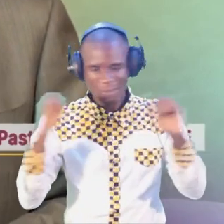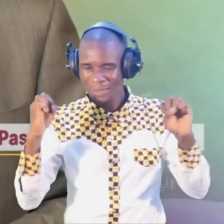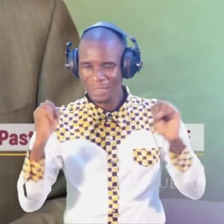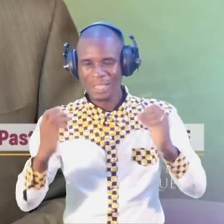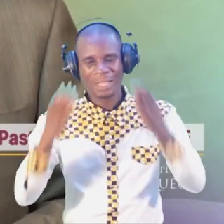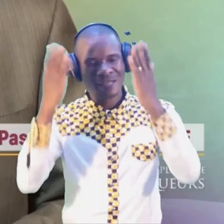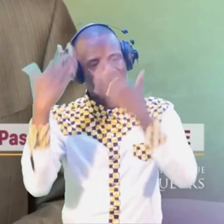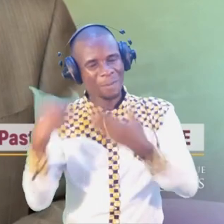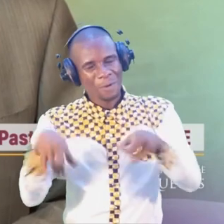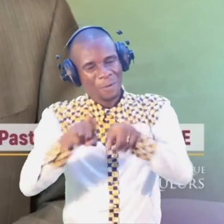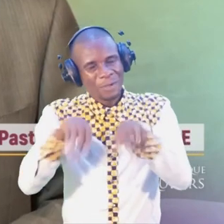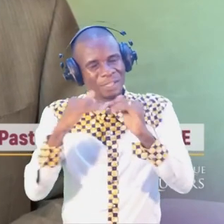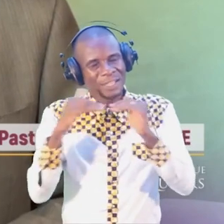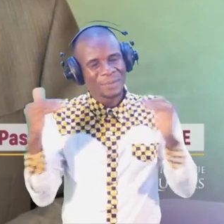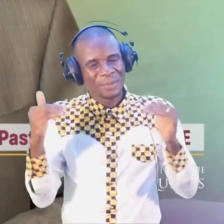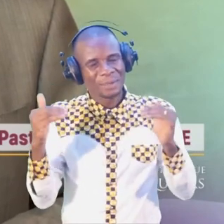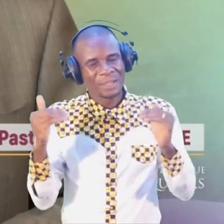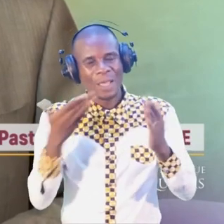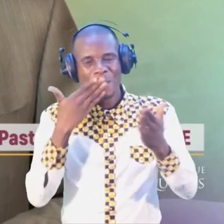pamoja. Bwana